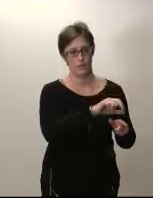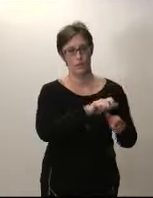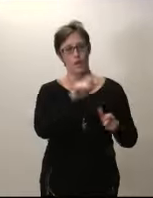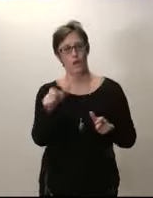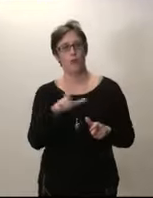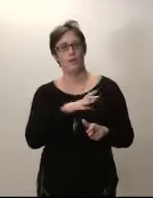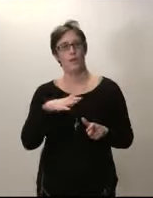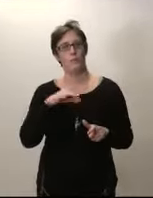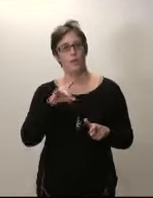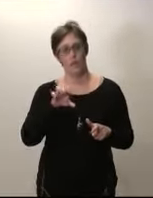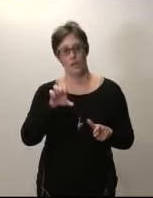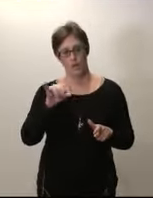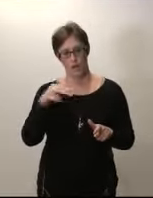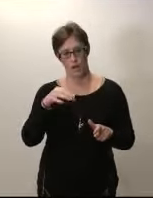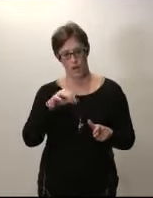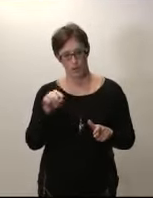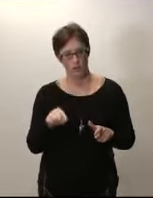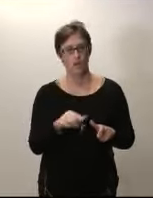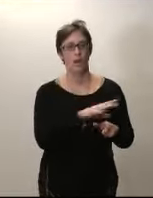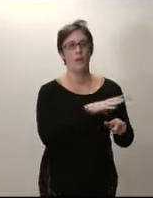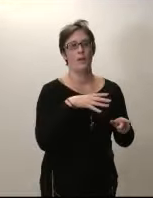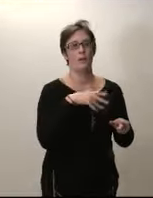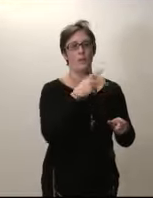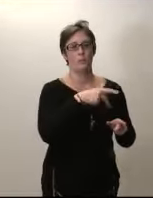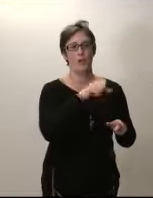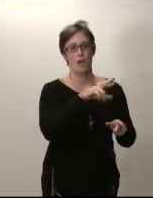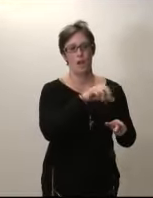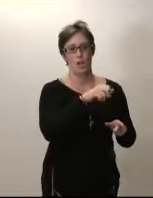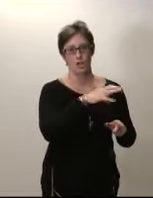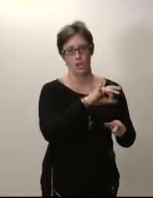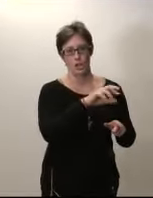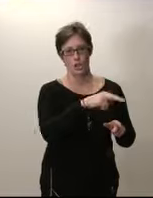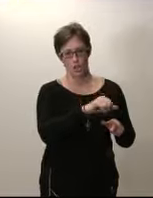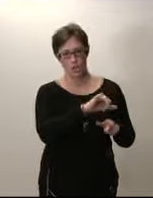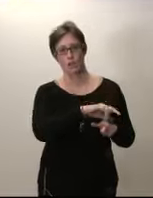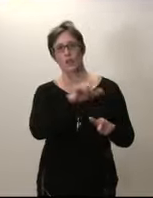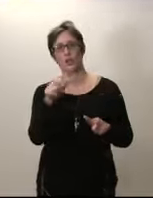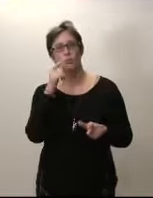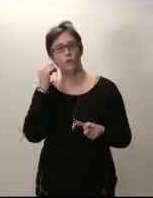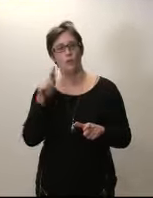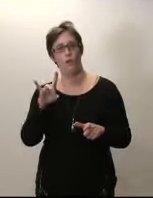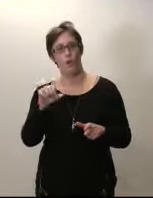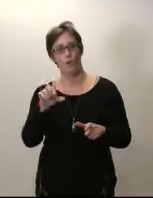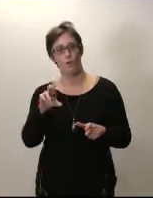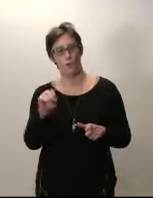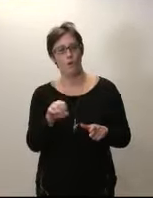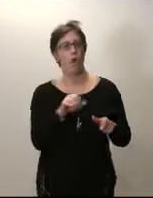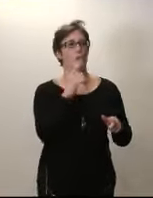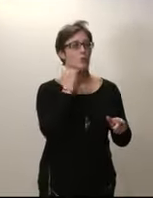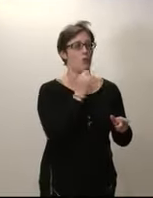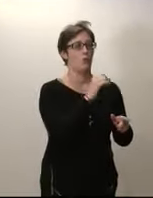Hein, Madame Parachini Elisabeth à Monsieur Guy Harrault, Monsieur Clan Grandecki à Monsieur